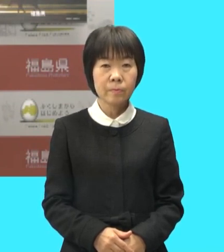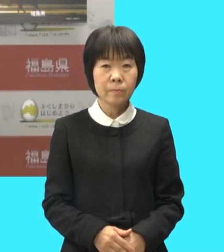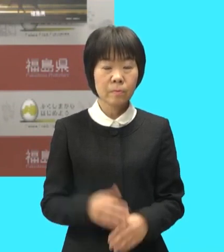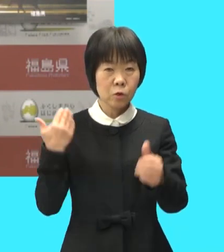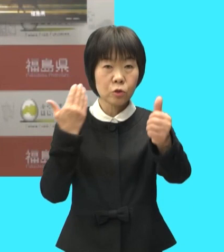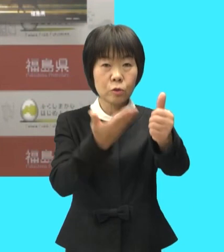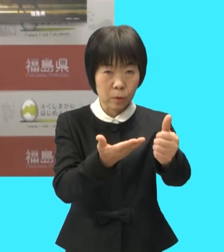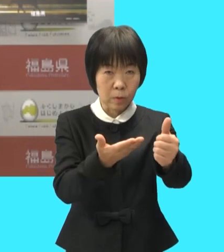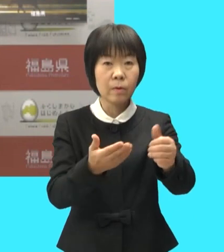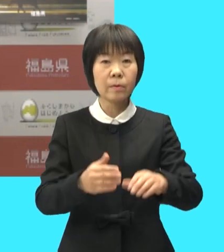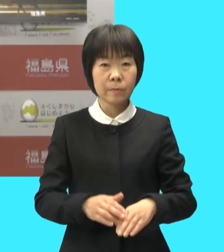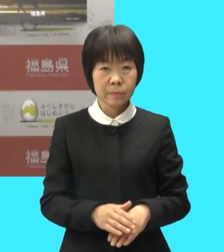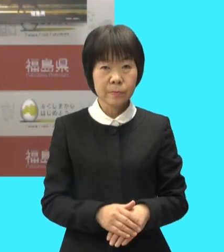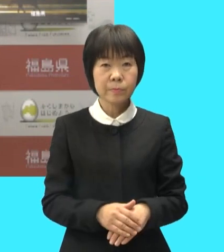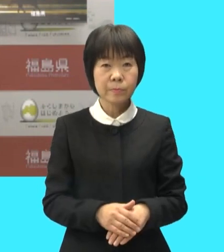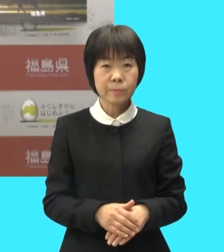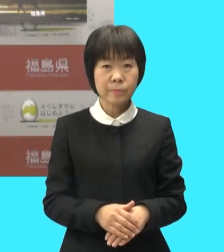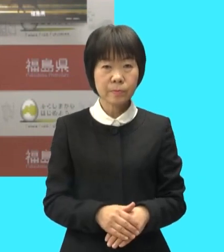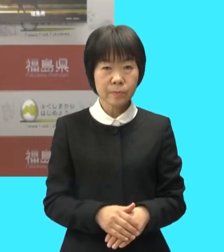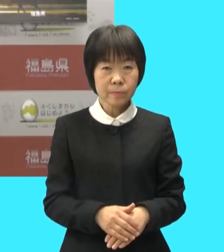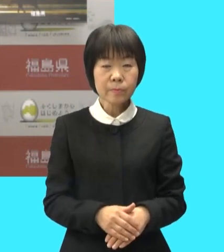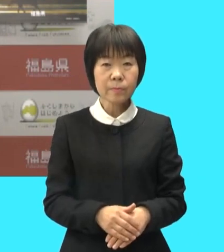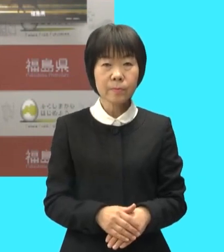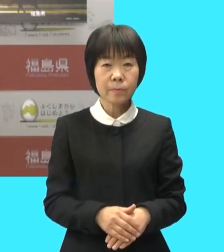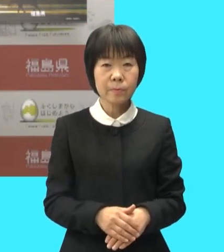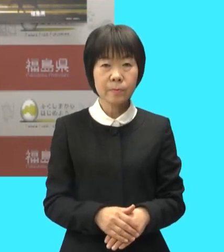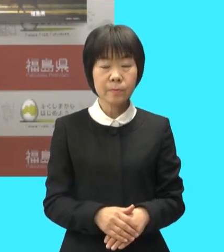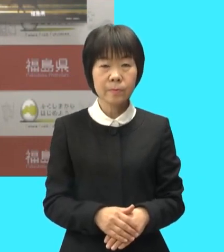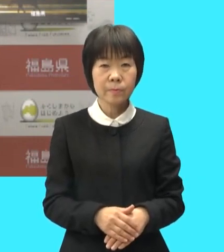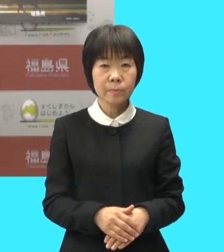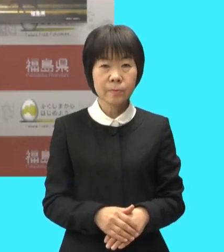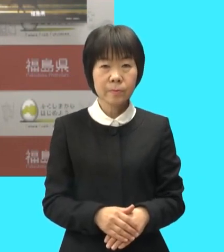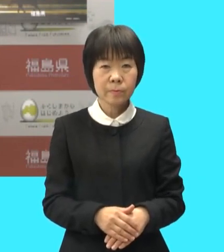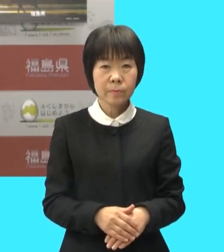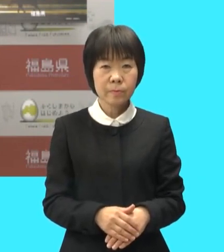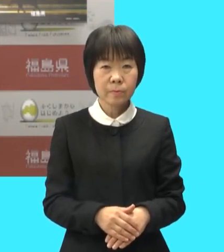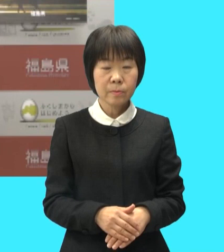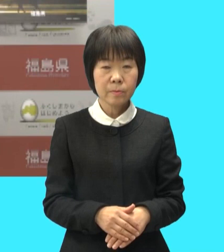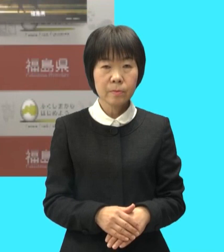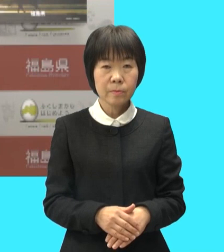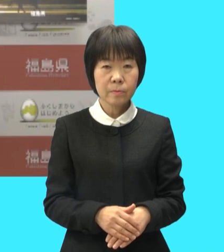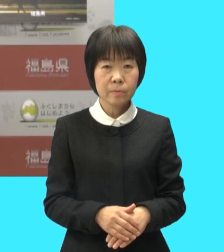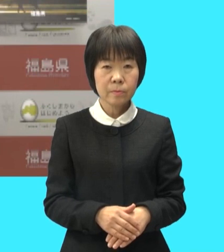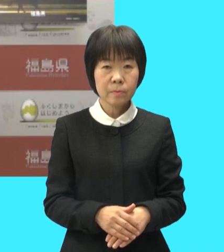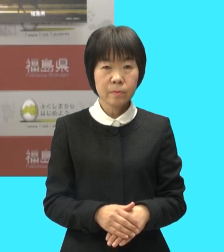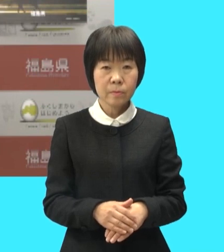民有新聞、水野と申します。はい、知事、明けましておめでとうございます。 おめでとうございます。 よろしくお願いいたします。 よろしくお願いします。 年末年始とです